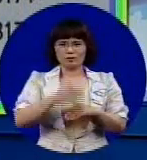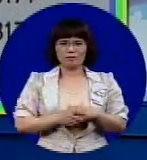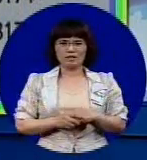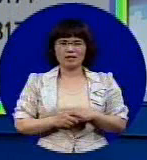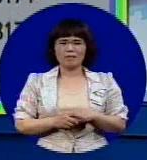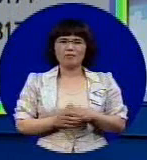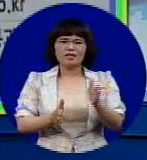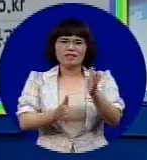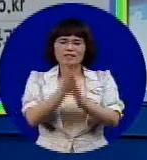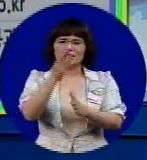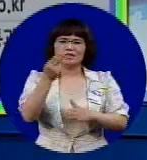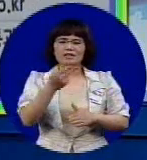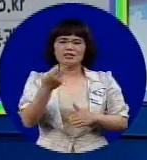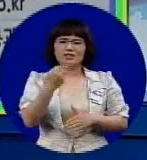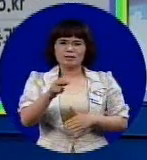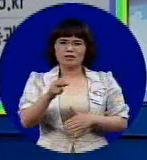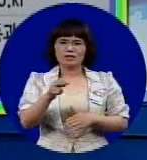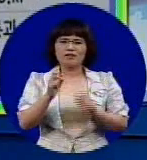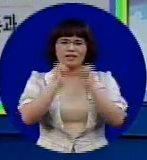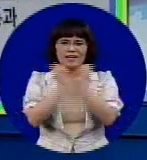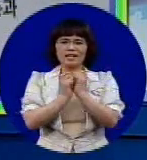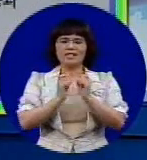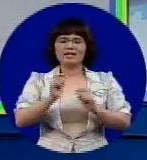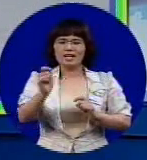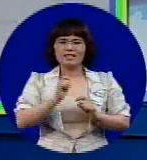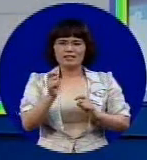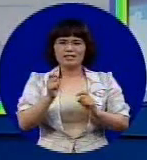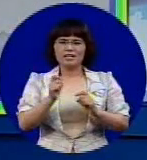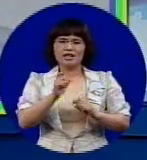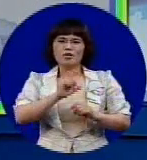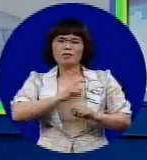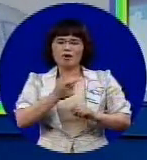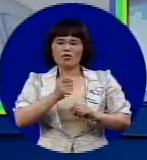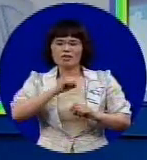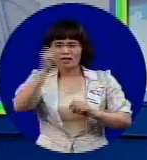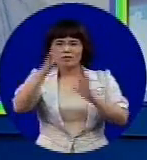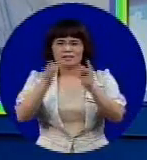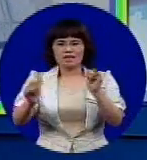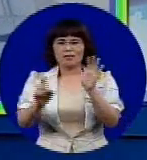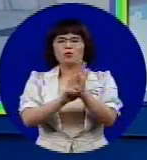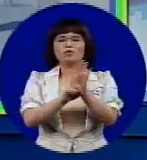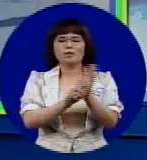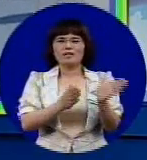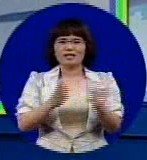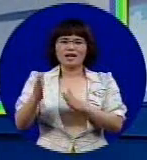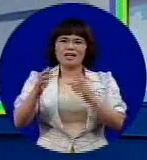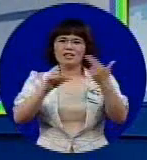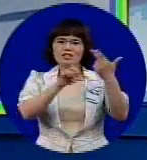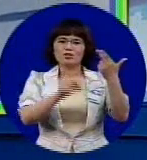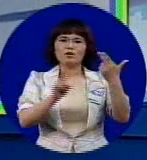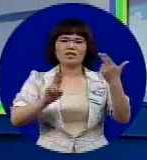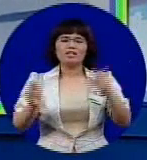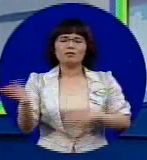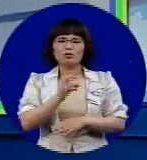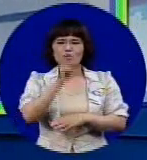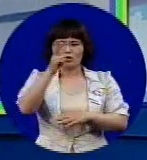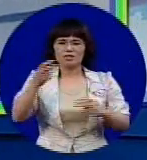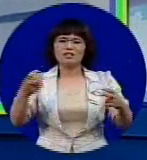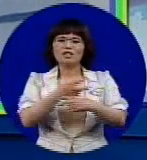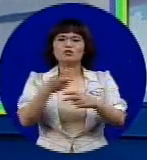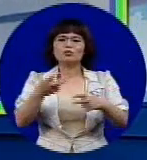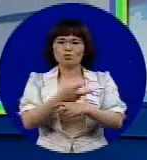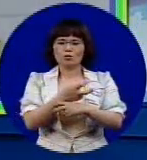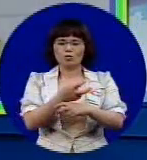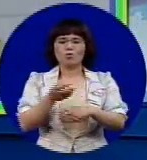있습니다. 시는 2012년 개인택시 운송사업 신규 면허 대상자를 모집합니다. 7월 2일부터